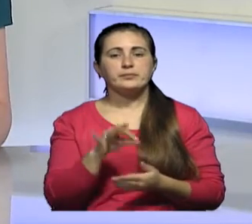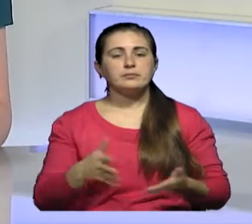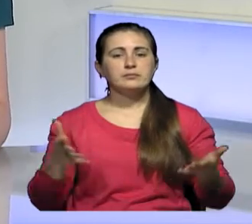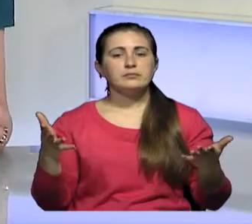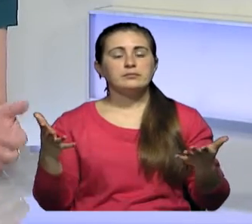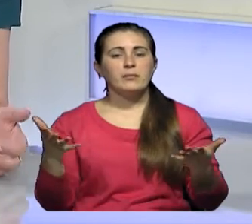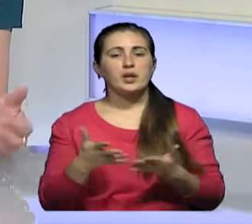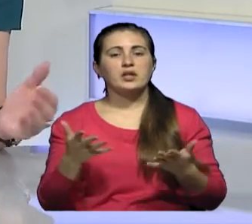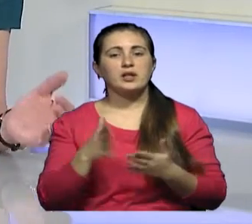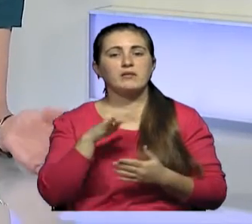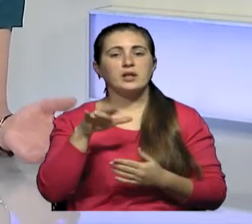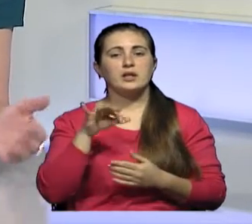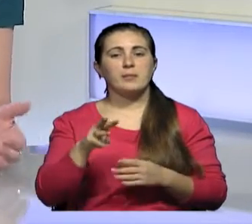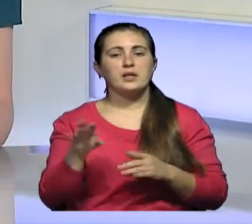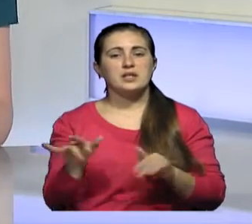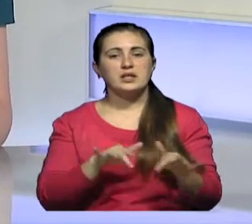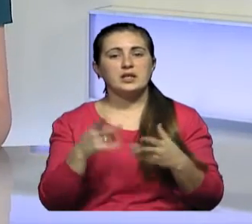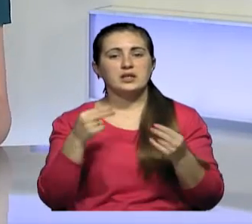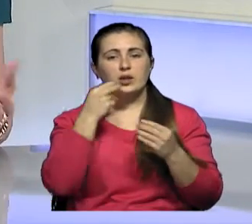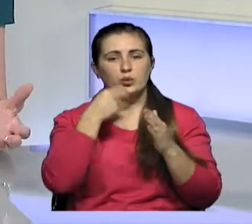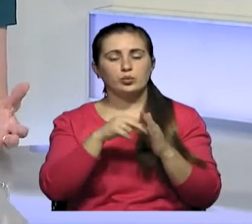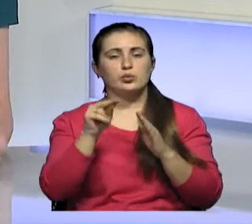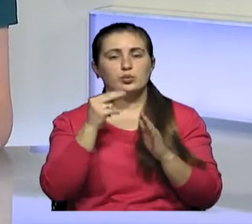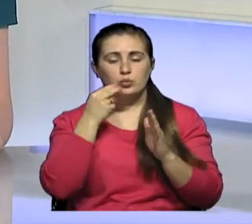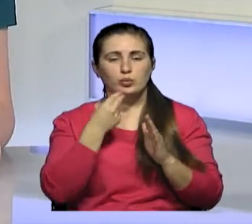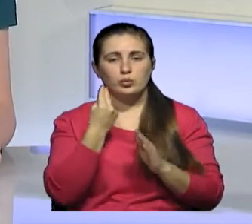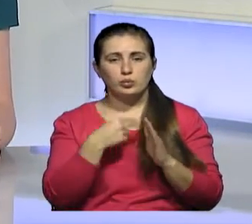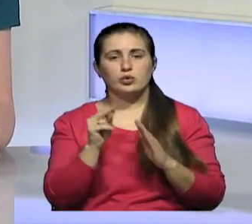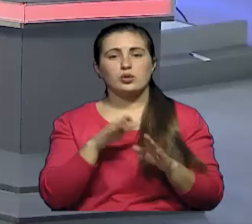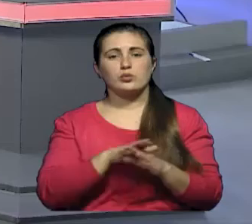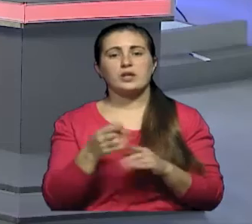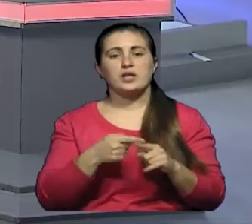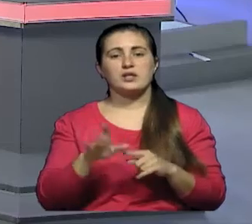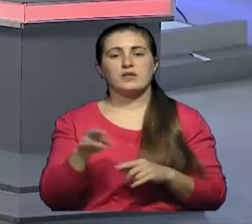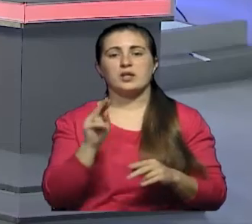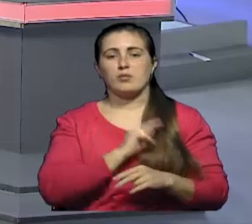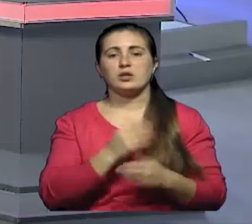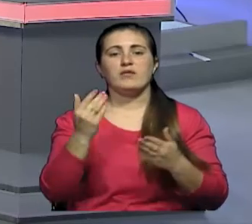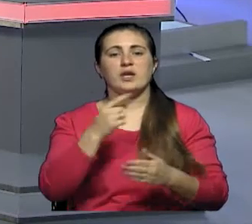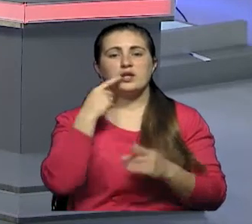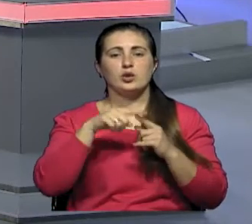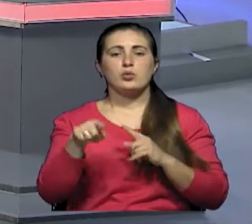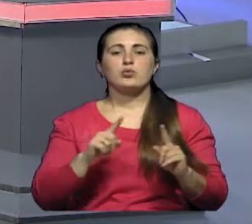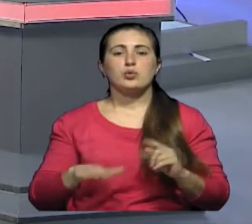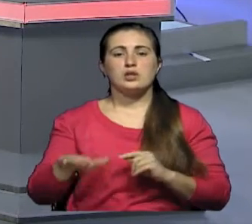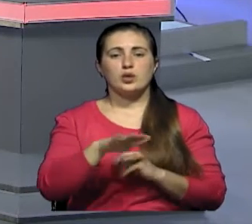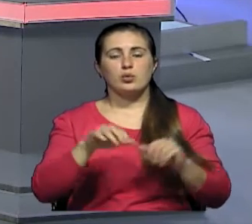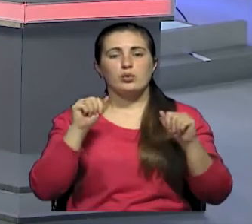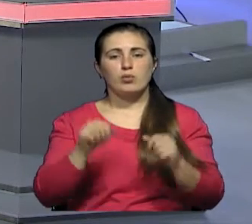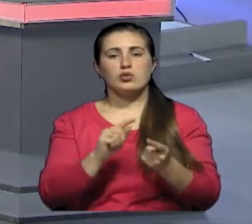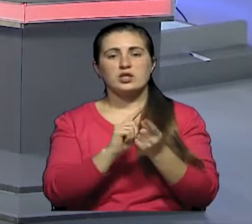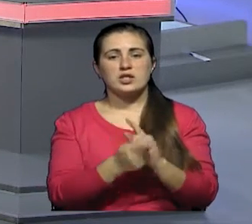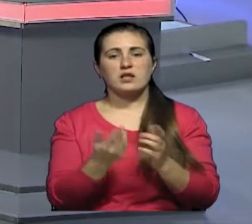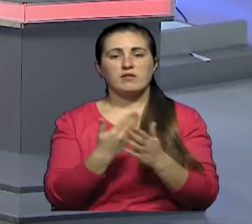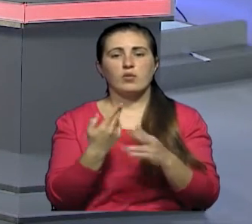видом деятельности где лучше осуществлять данные виды работ вы говорить о том что территория может стать и вот